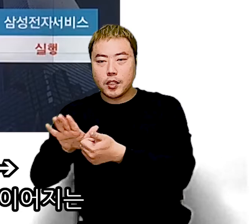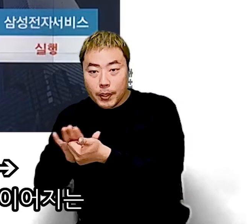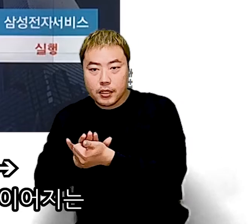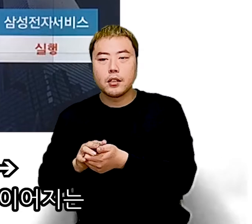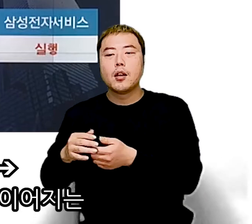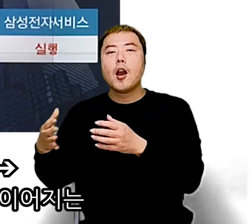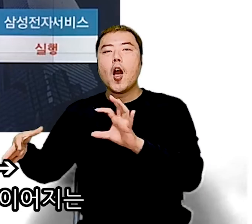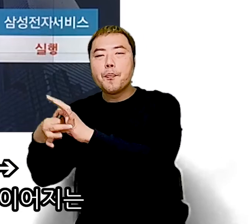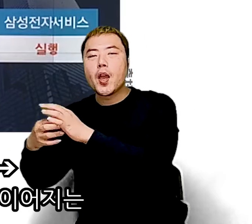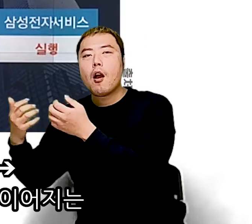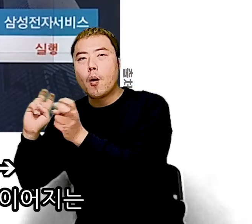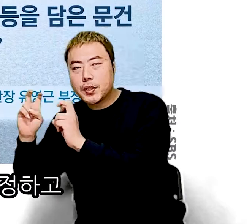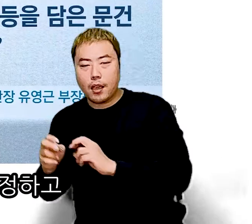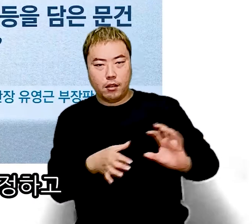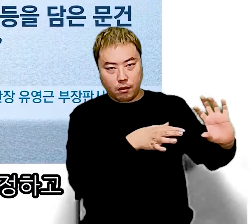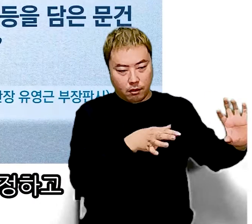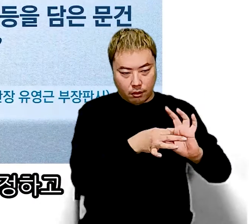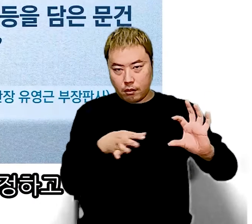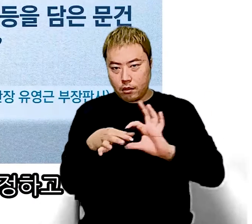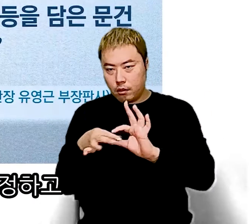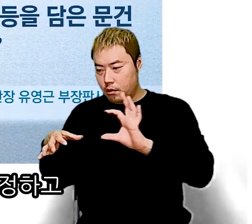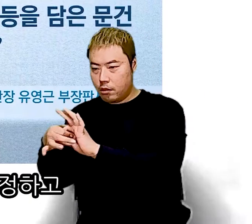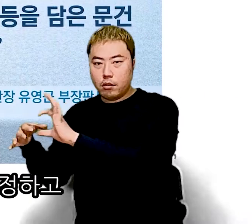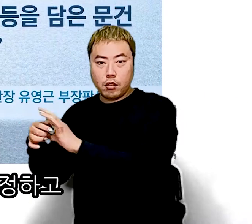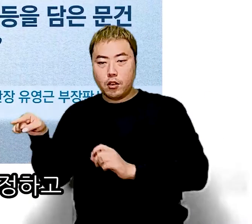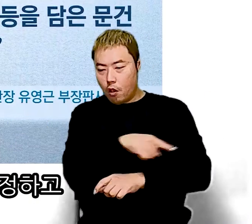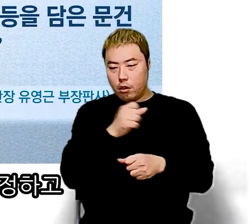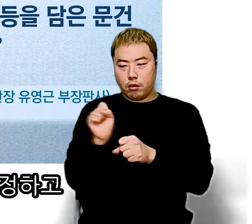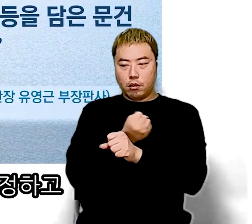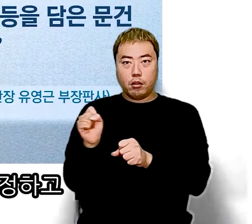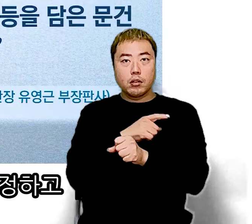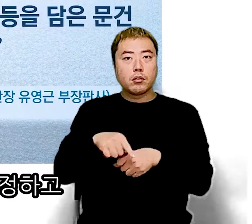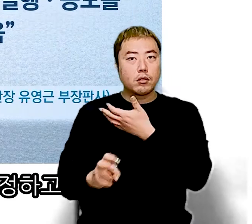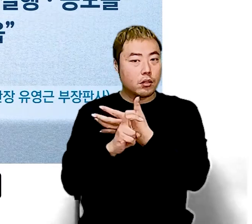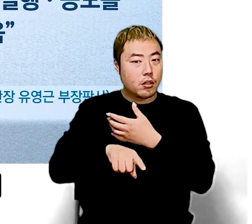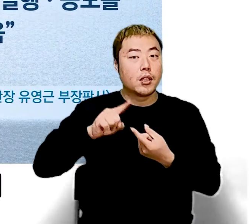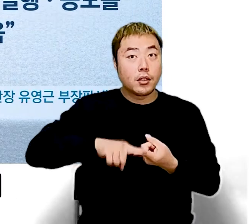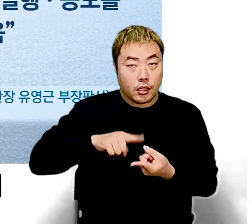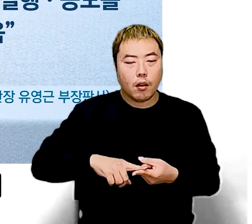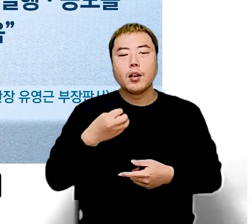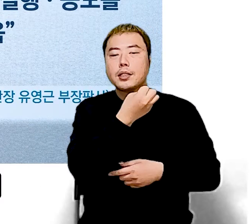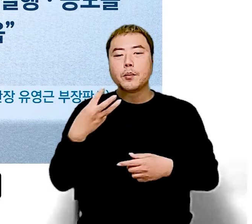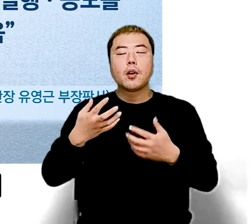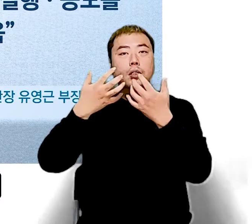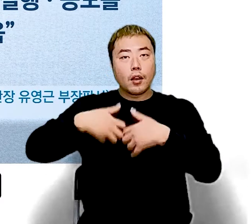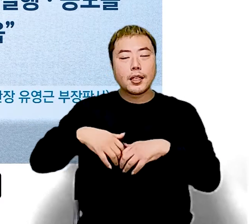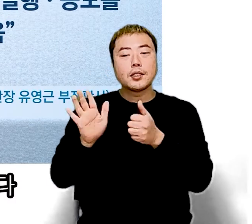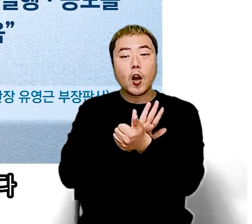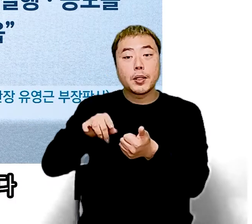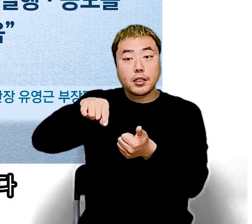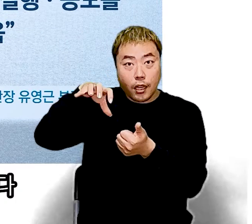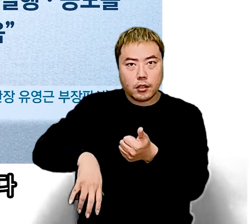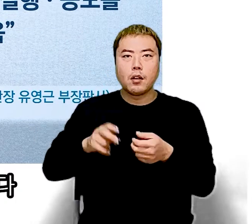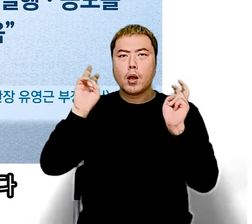서비스, 협력업체로 이어지는 부당노동 행위의 공모관계를 인정하고 삼성전자 서비스